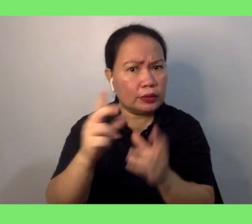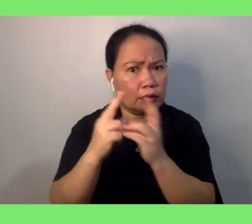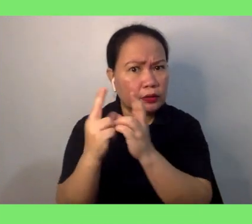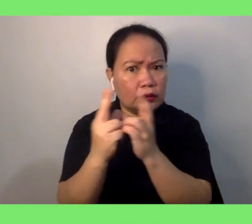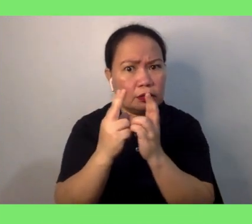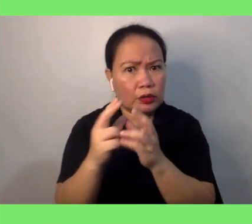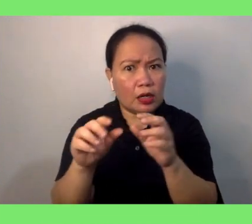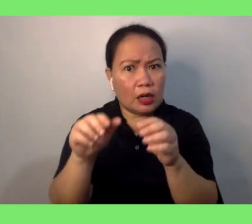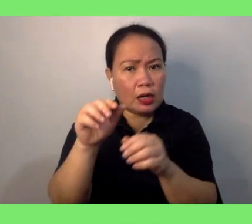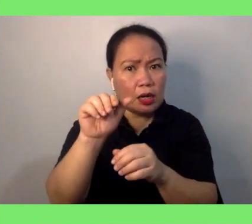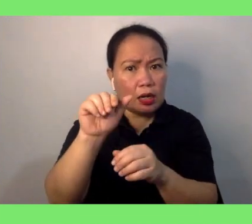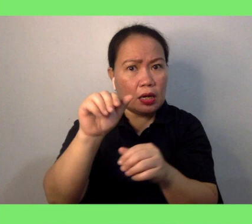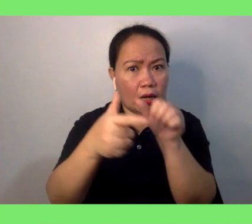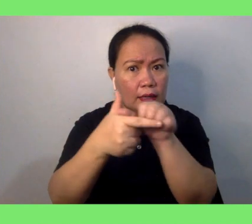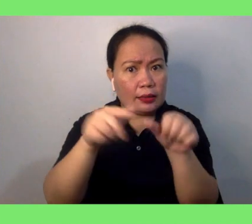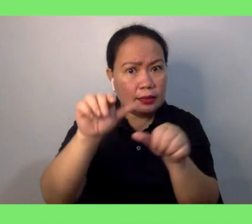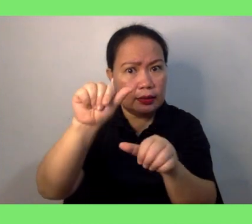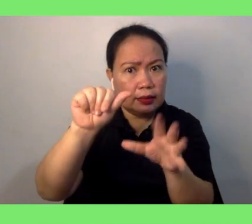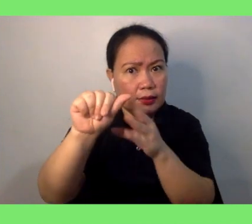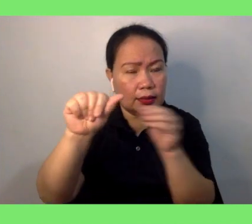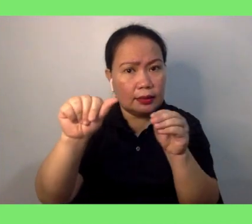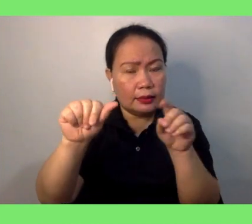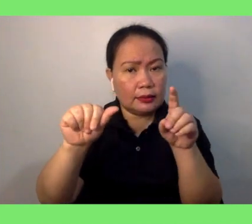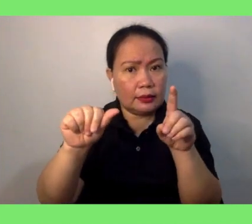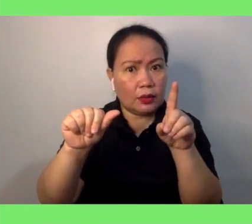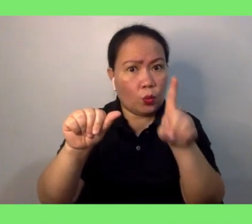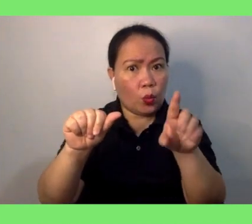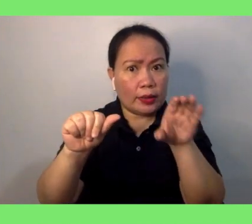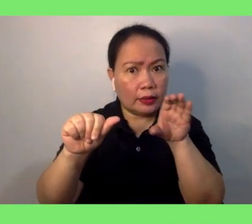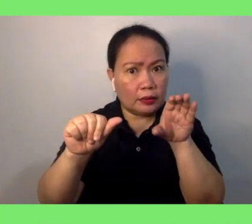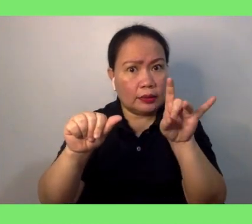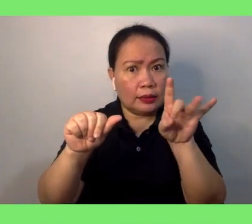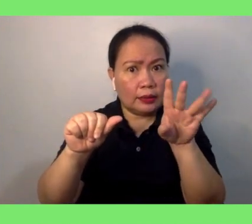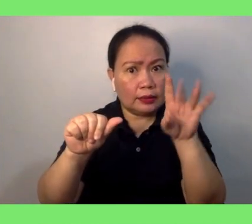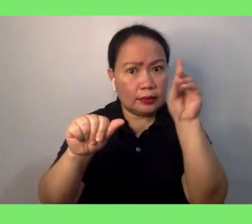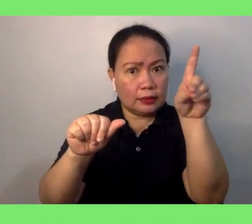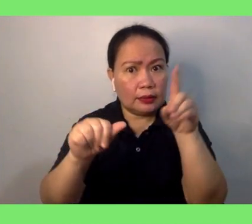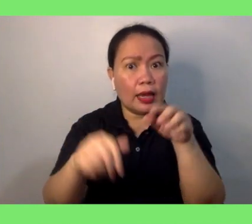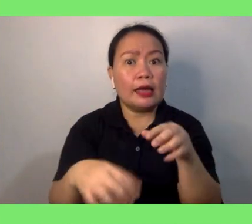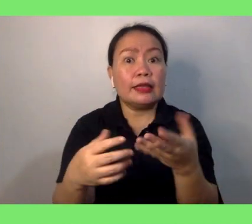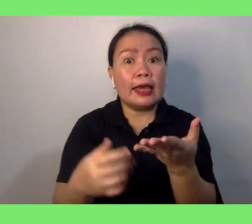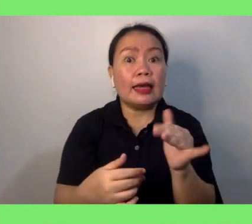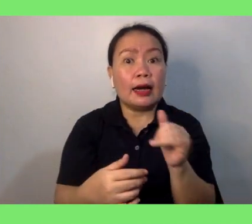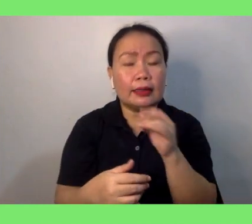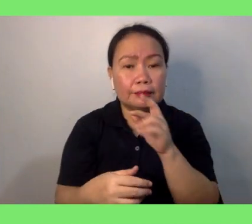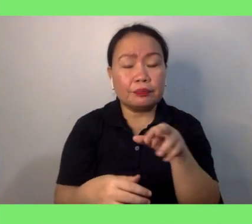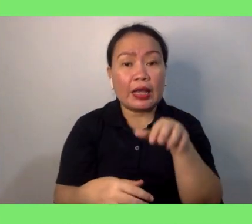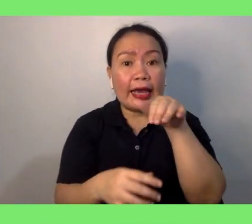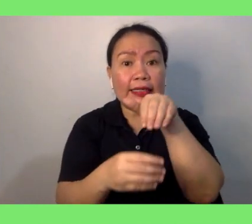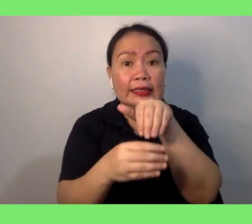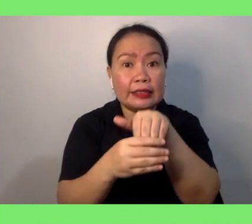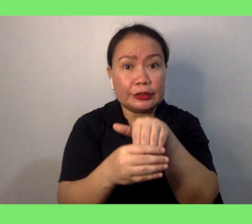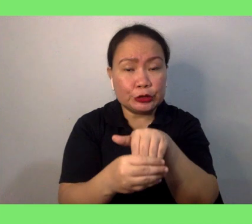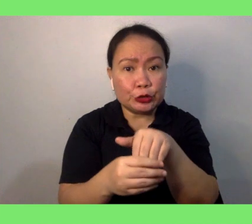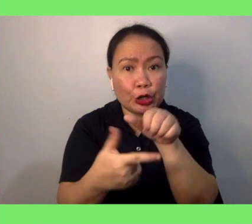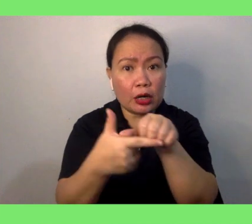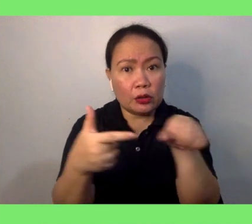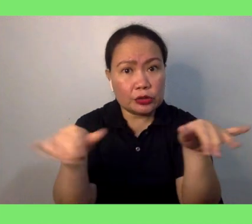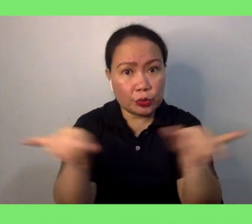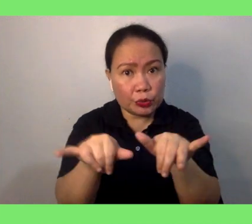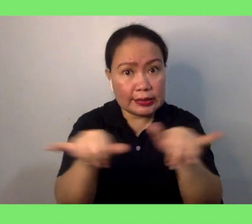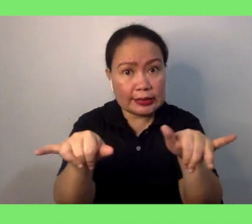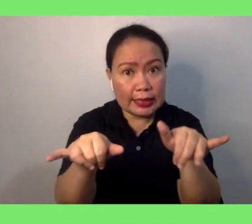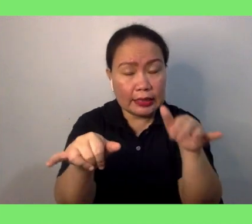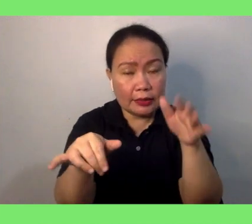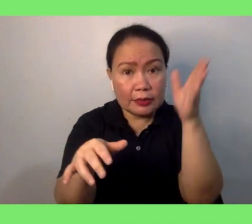118 degrees? Itong angle na to, they are interior angles on the same side. So, kung interior angles